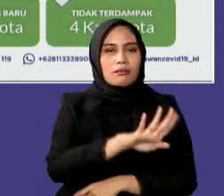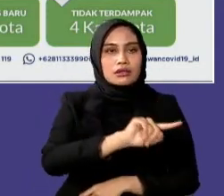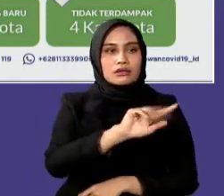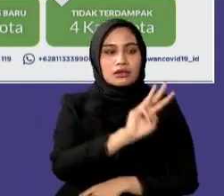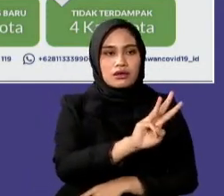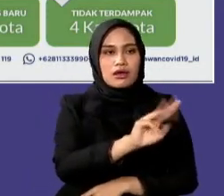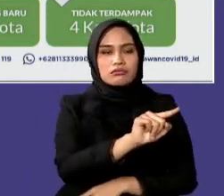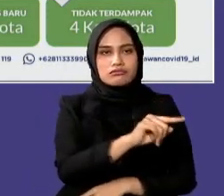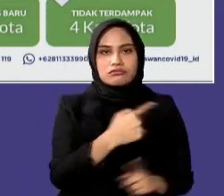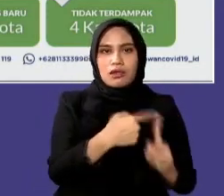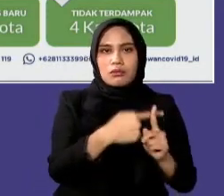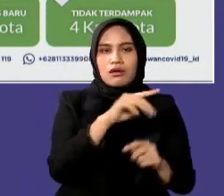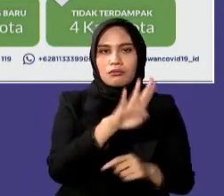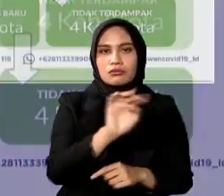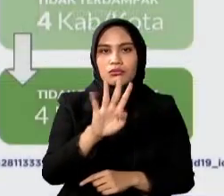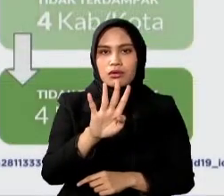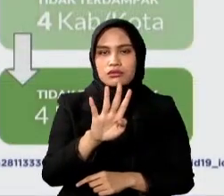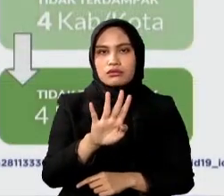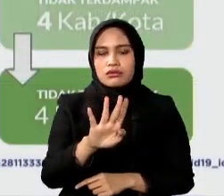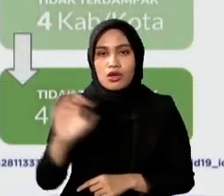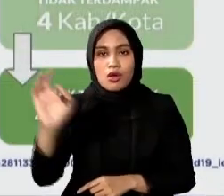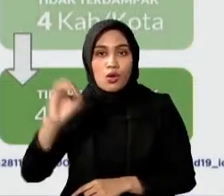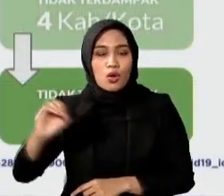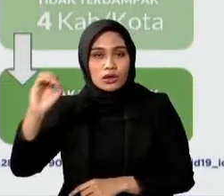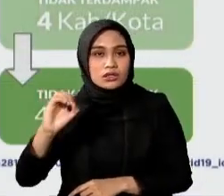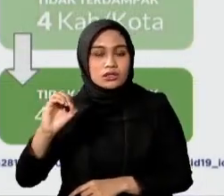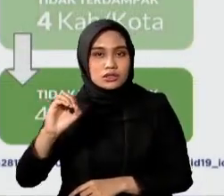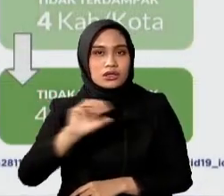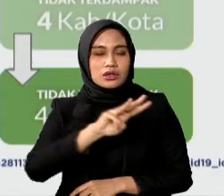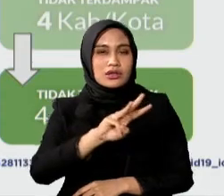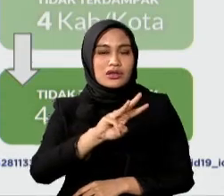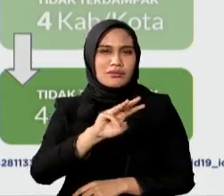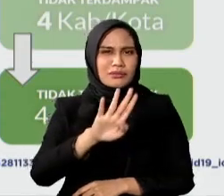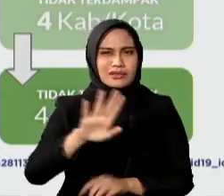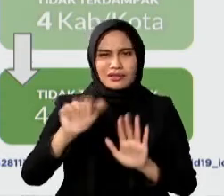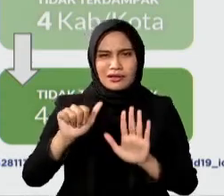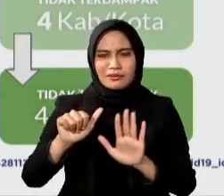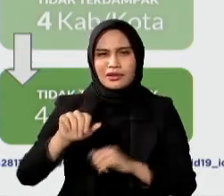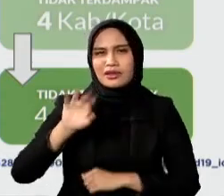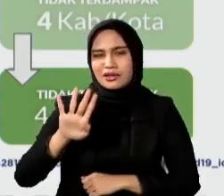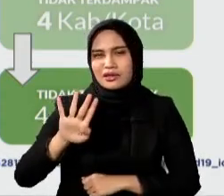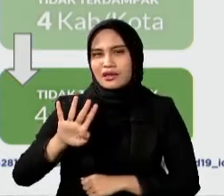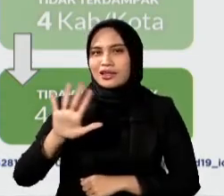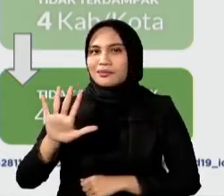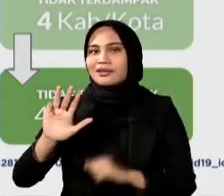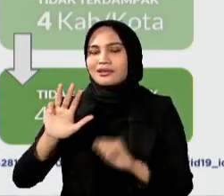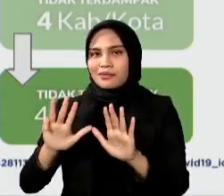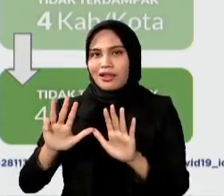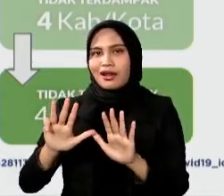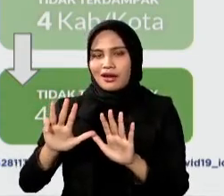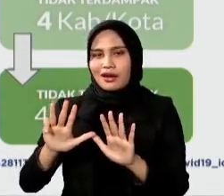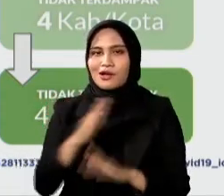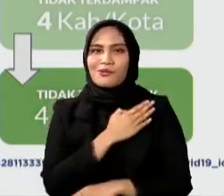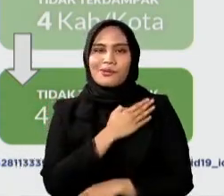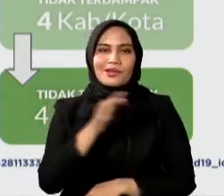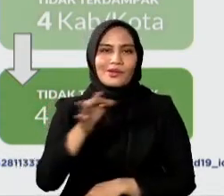menjadi 44 dan zona oranya meningkat dari 346 menjadi 359 kabupaten